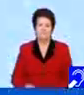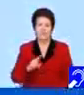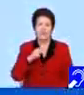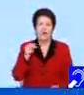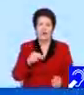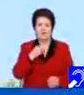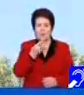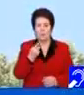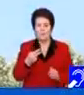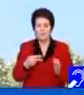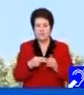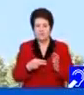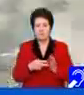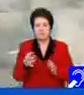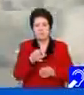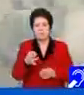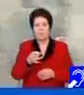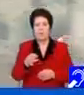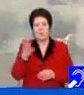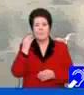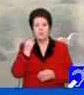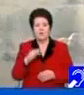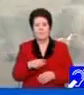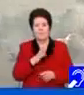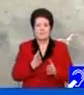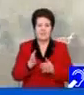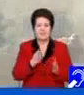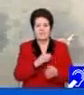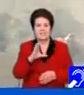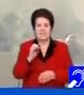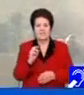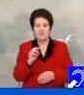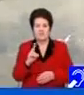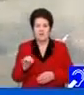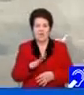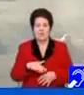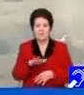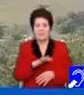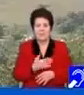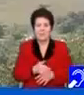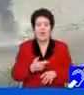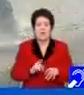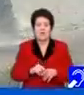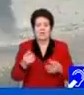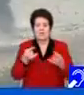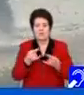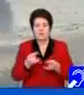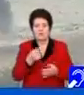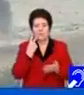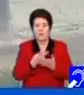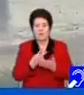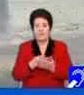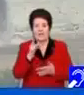Anul 2017 a fost pentru Republica Moldova unul de reorientare strategică în domeniul securității. Imediat în telejurnal vă